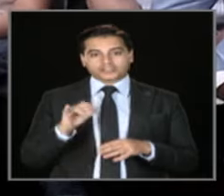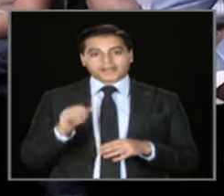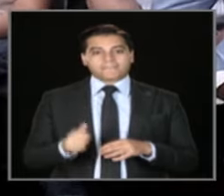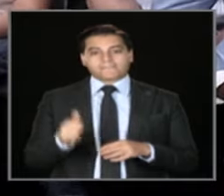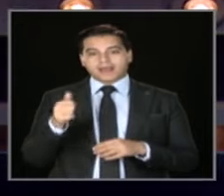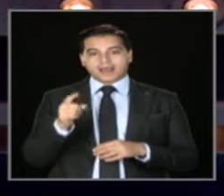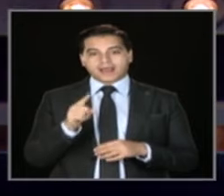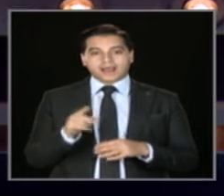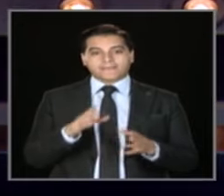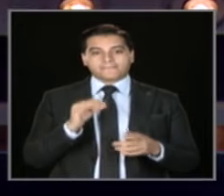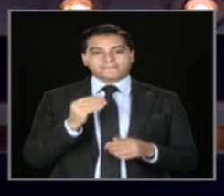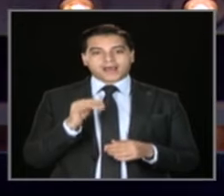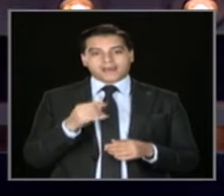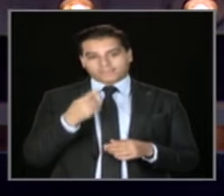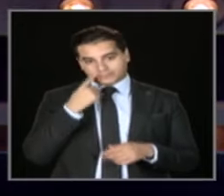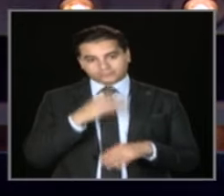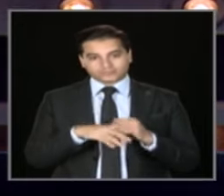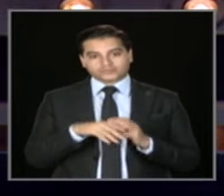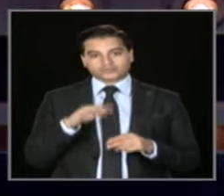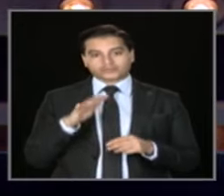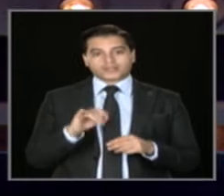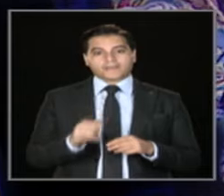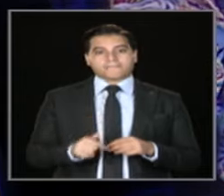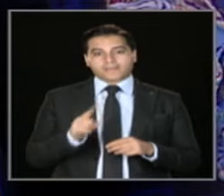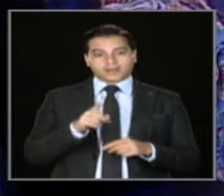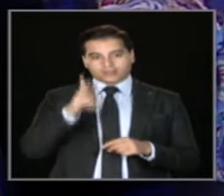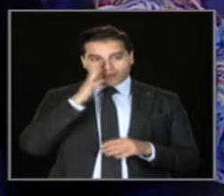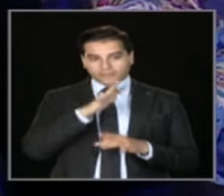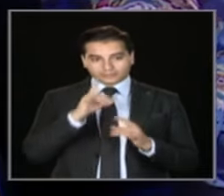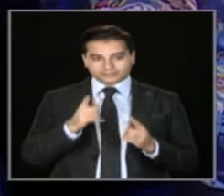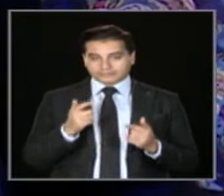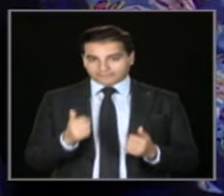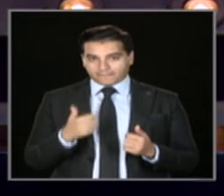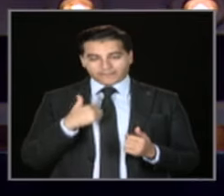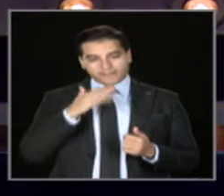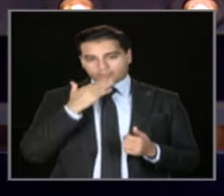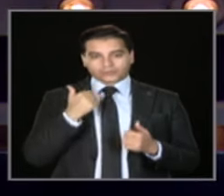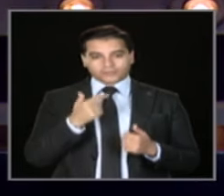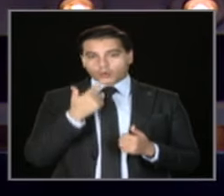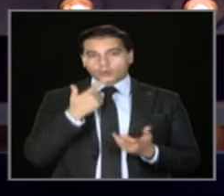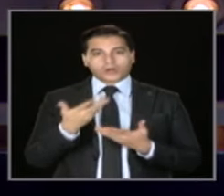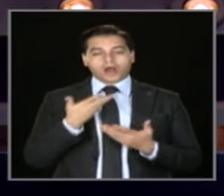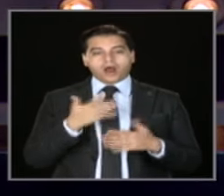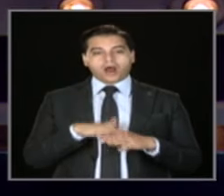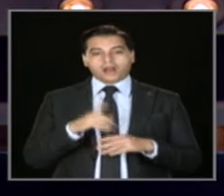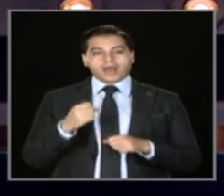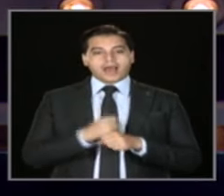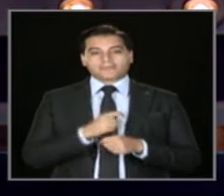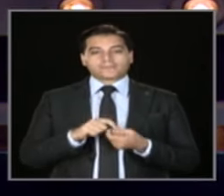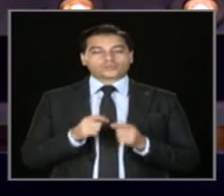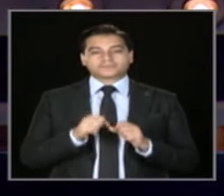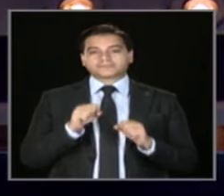محمد تمام ازيك يا شيماء الحمد لله اخبارك ايه الحمد لله احكيلي بقى على طبيعه